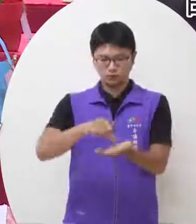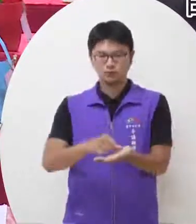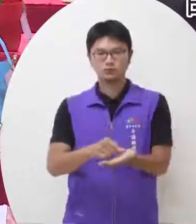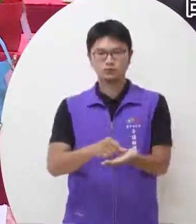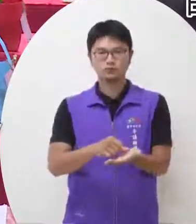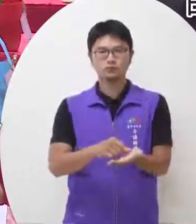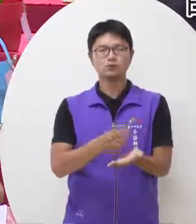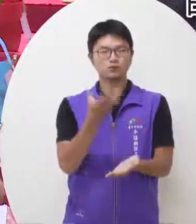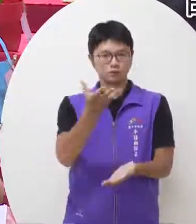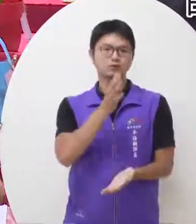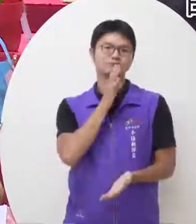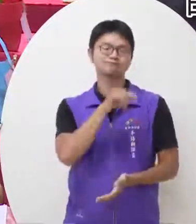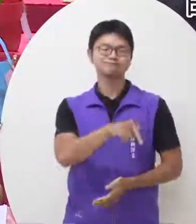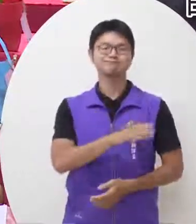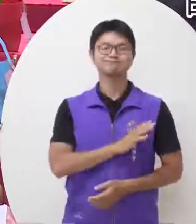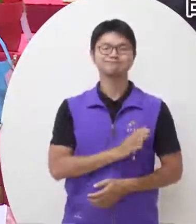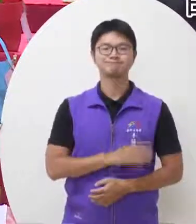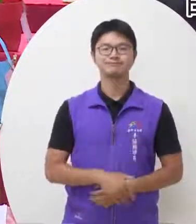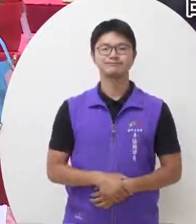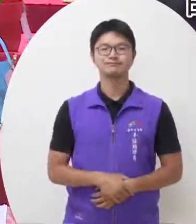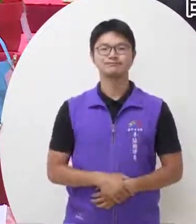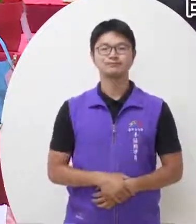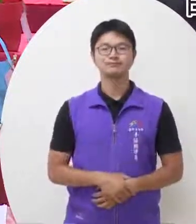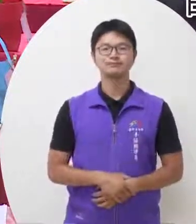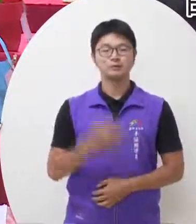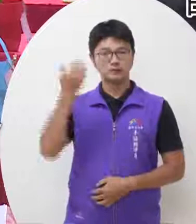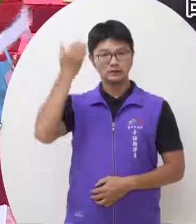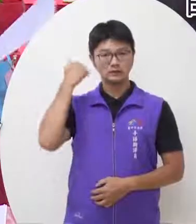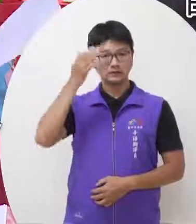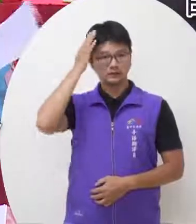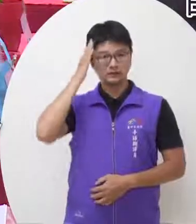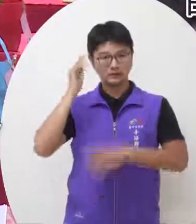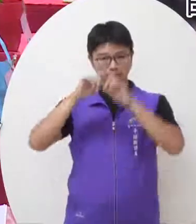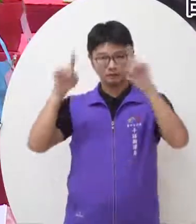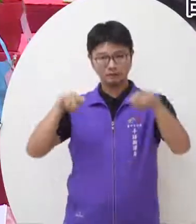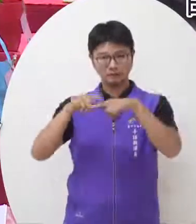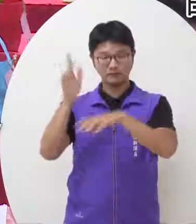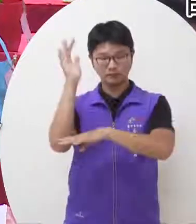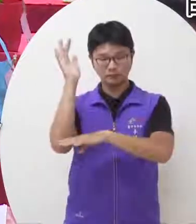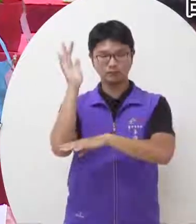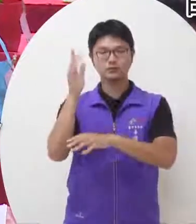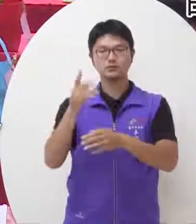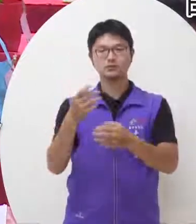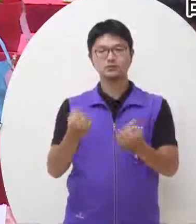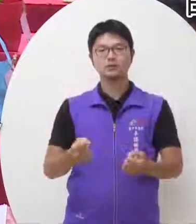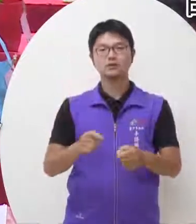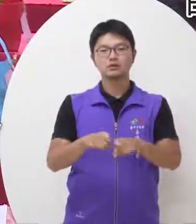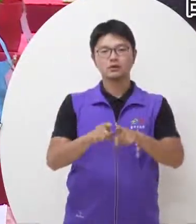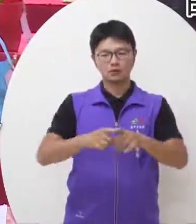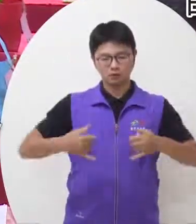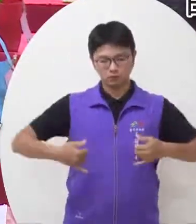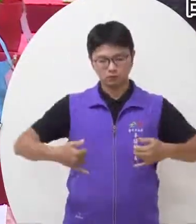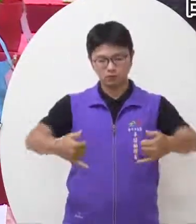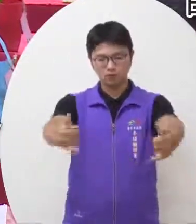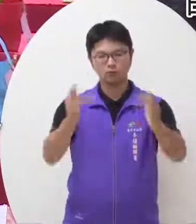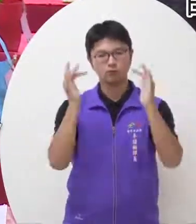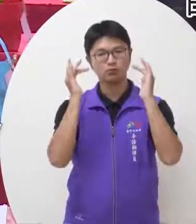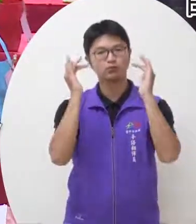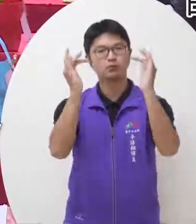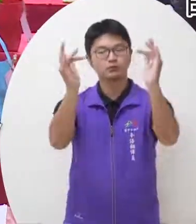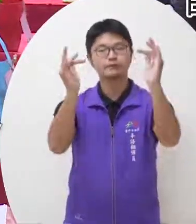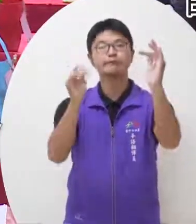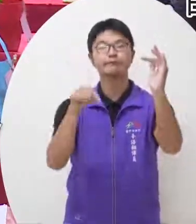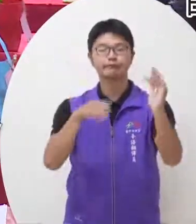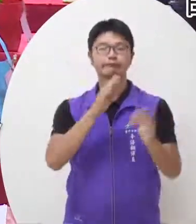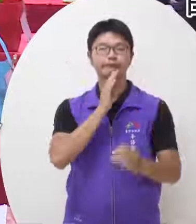以在这个早期黑板树已经在四周的人行道已经成林所以我们当